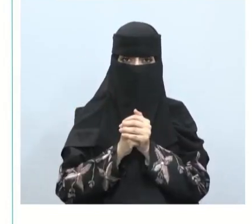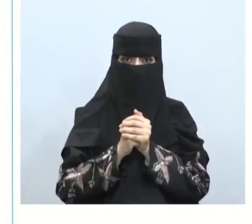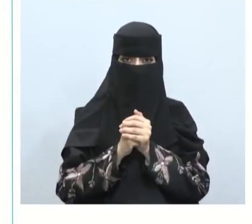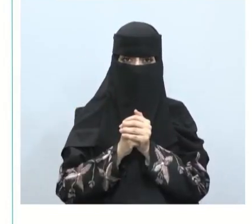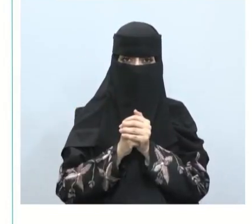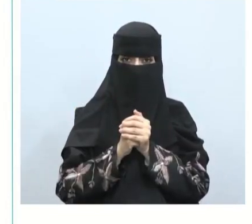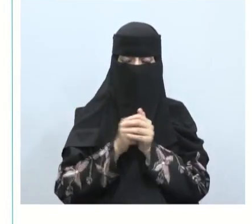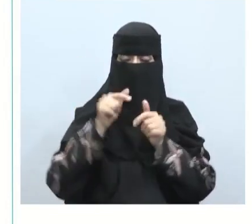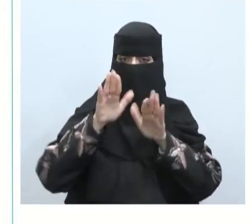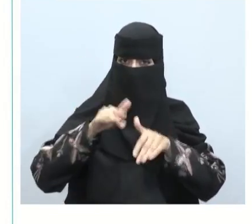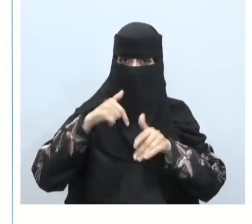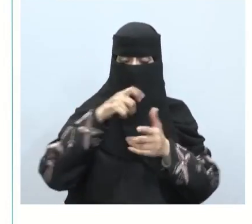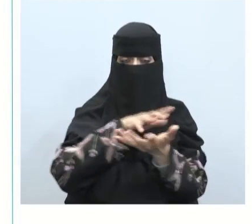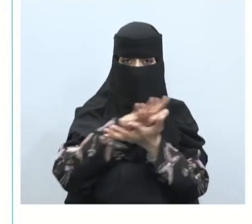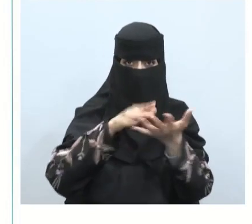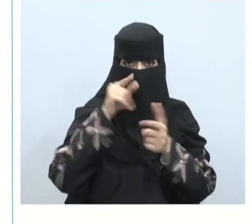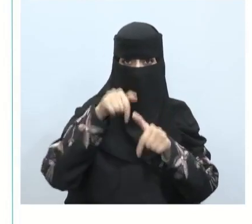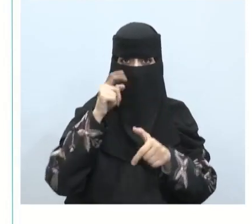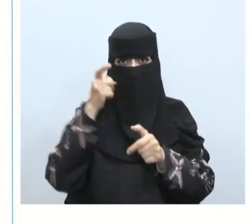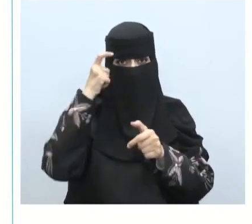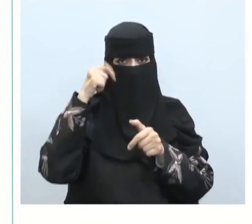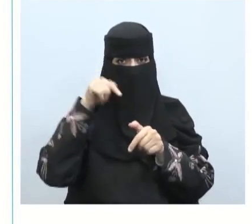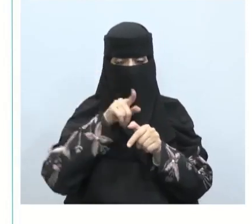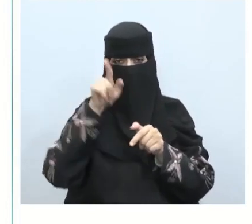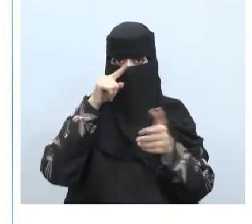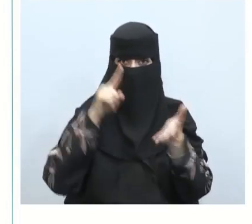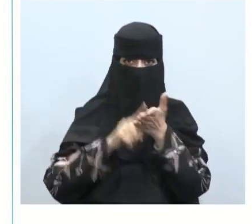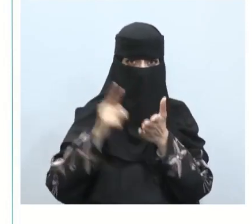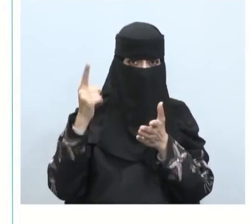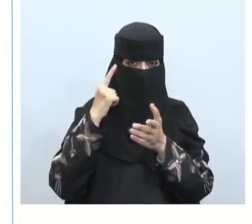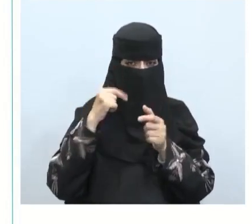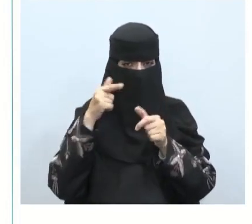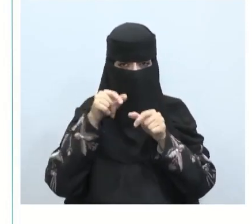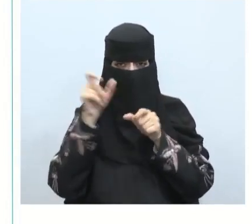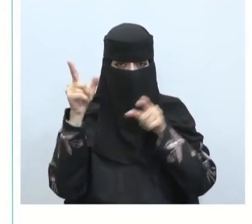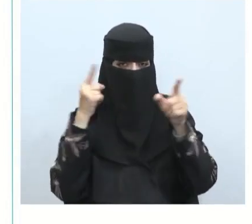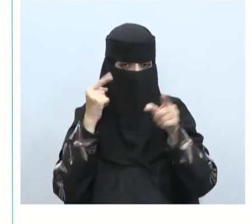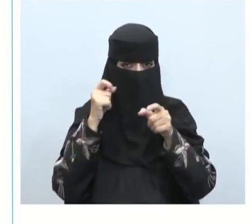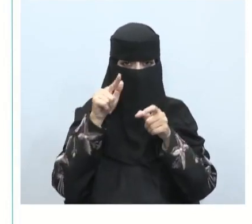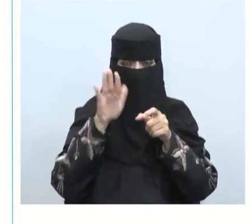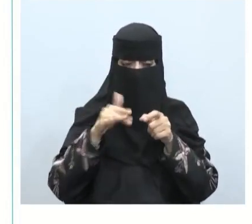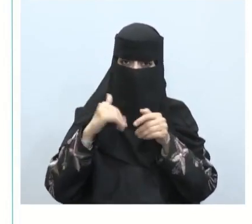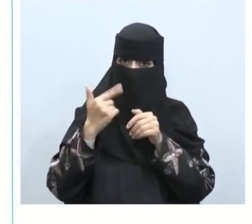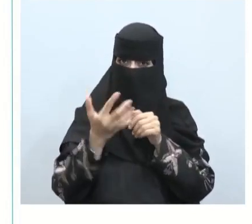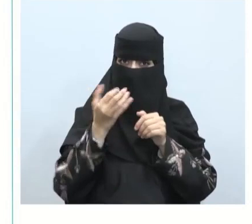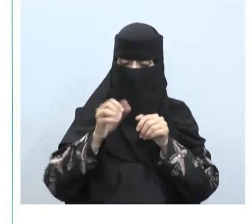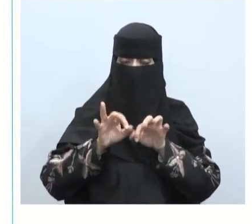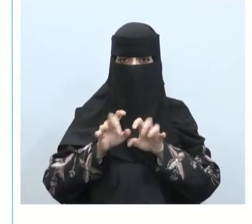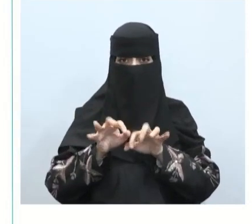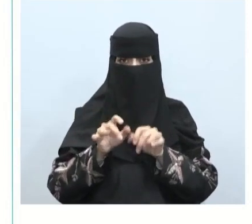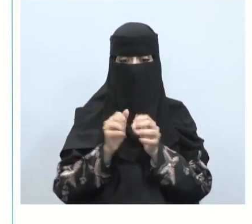4 ايضا من المشاكل التي تعرفنا عليها هي ان تسمع اصوات غريبه صادره من